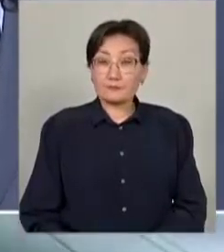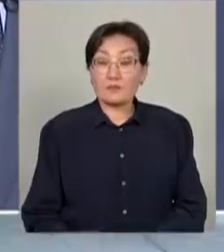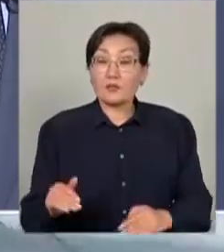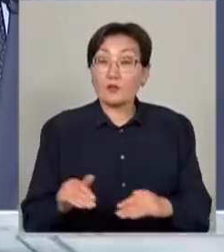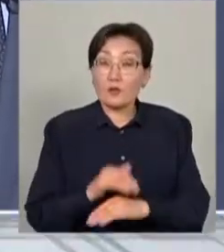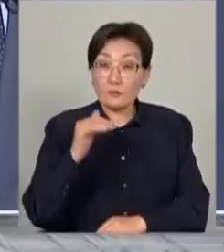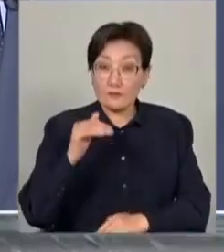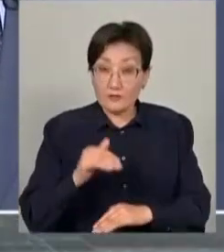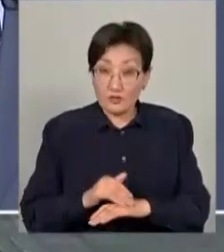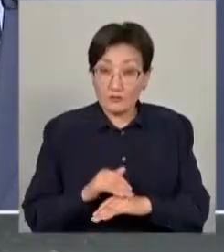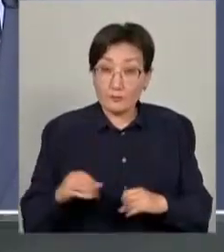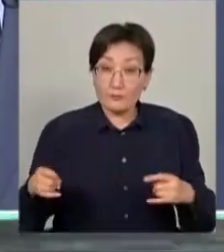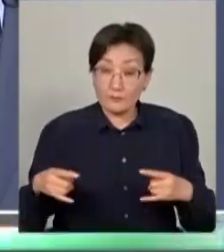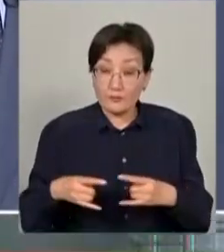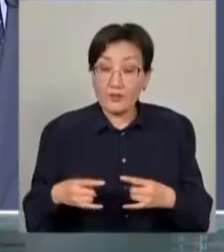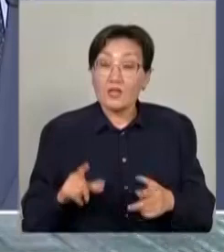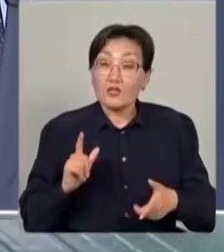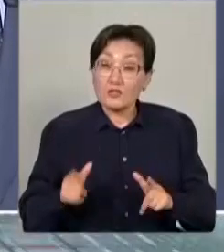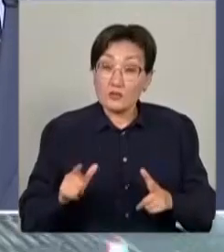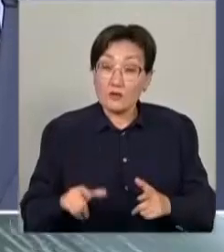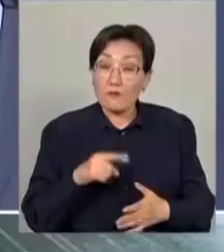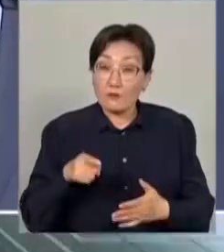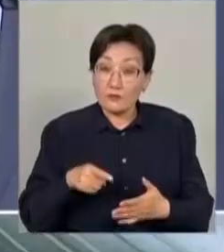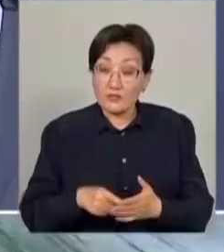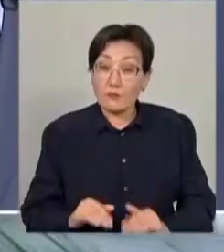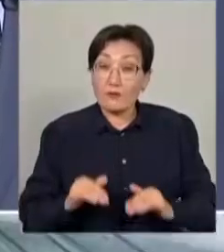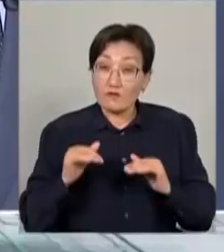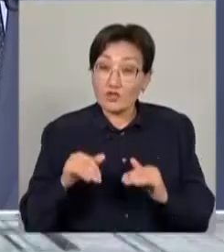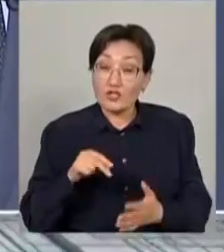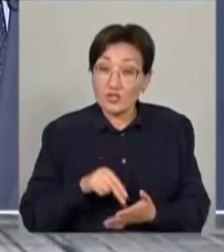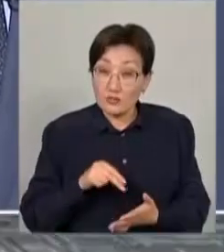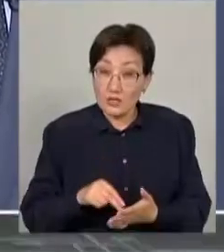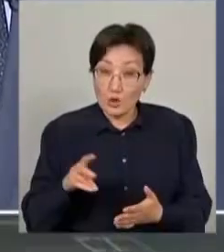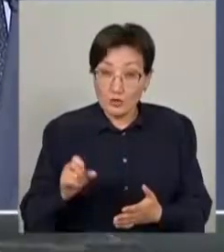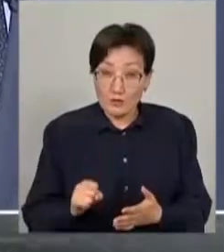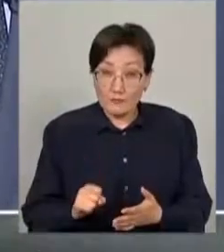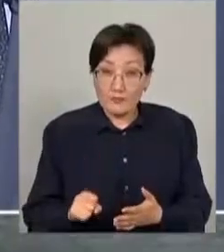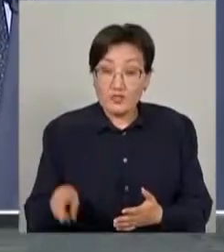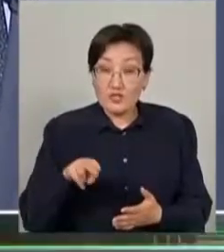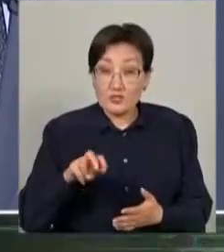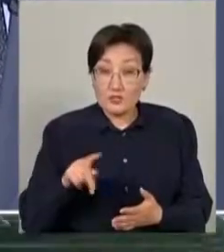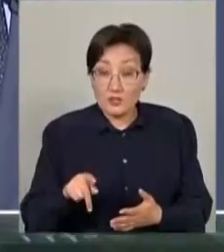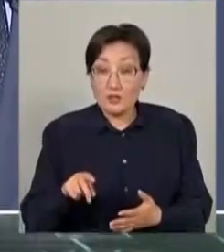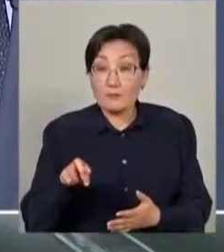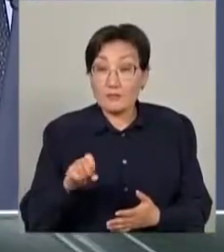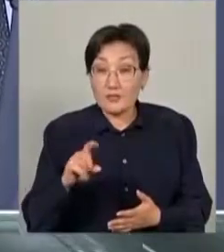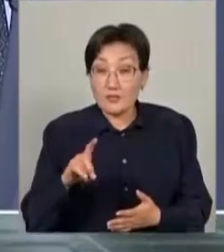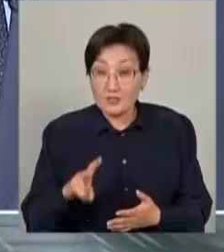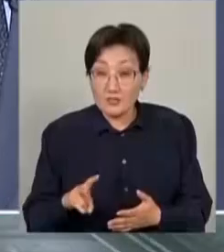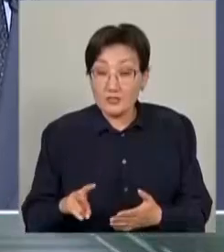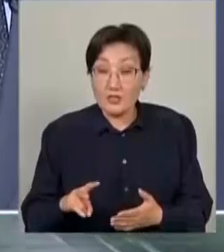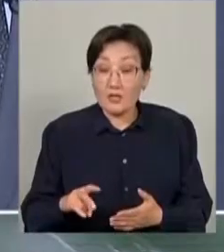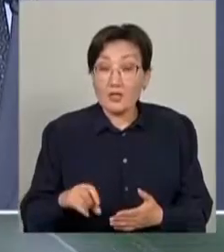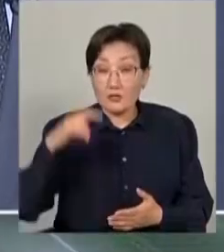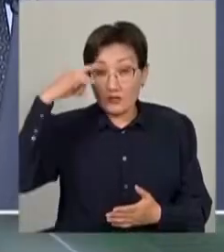Добрый вечер, студия. Действительно, вопрос повышения цен на топливо в Казахстане